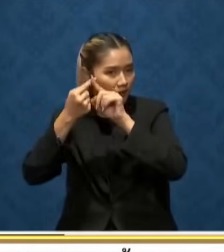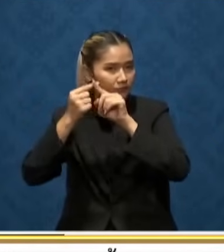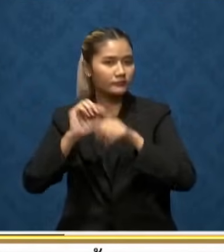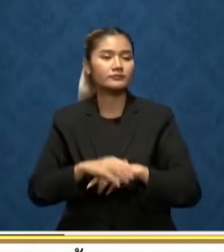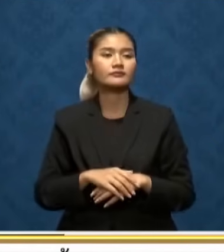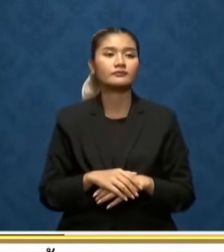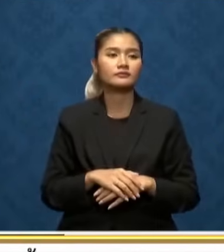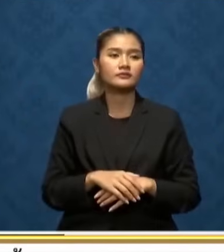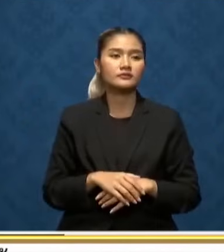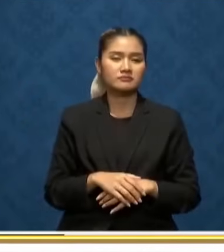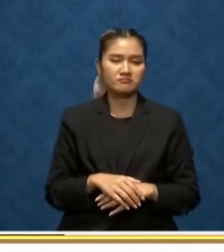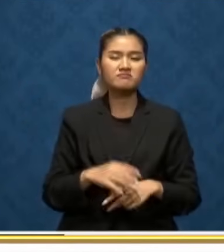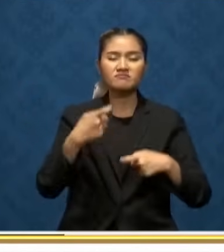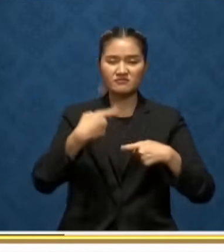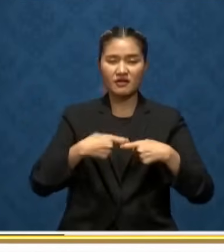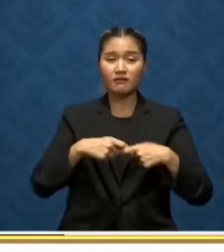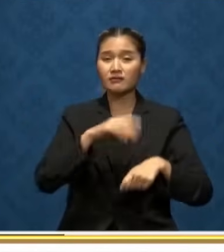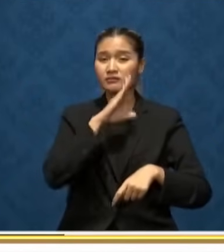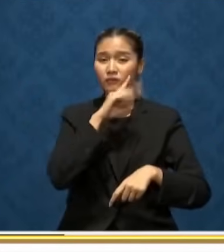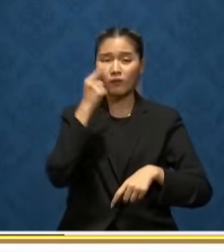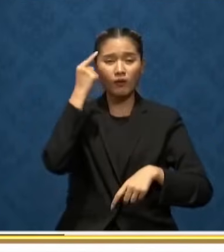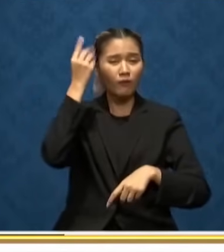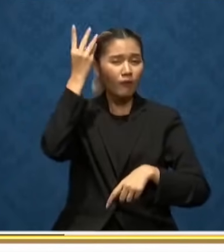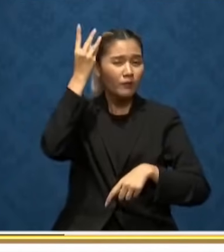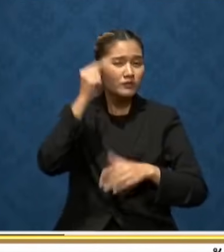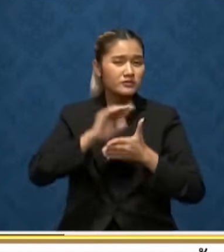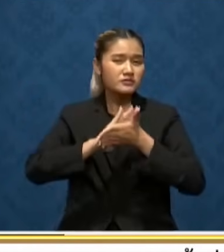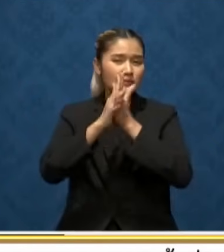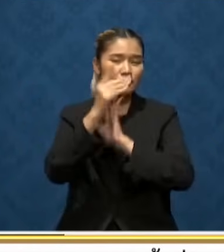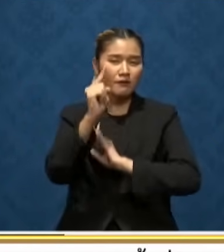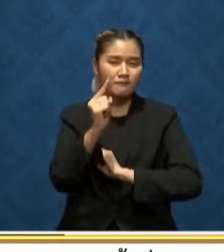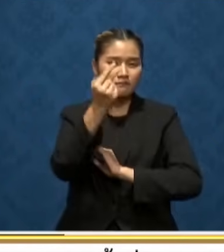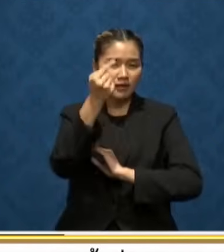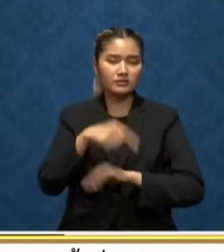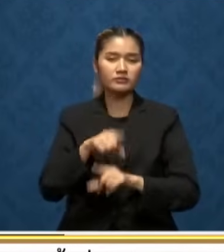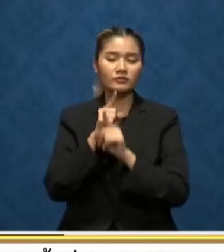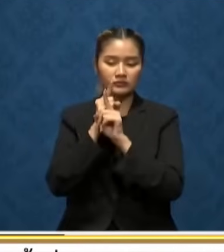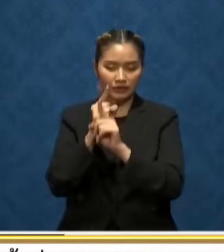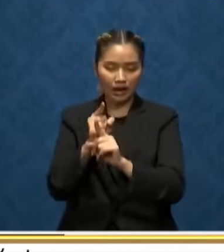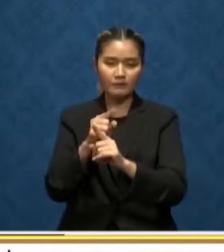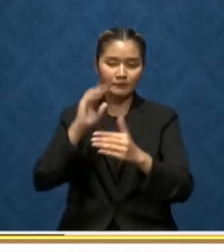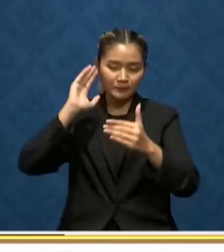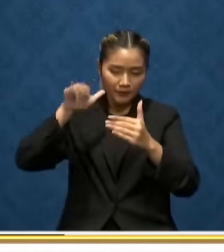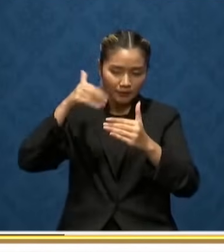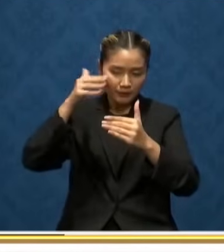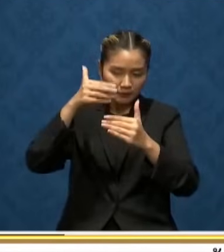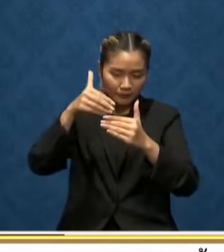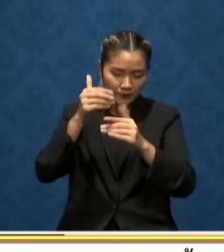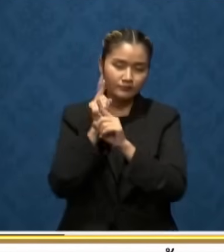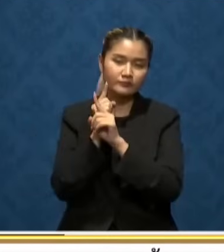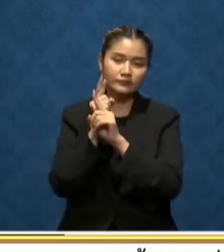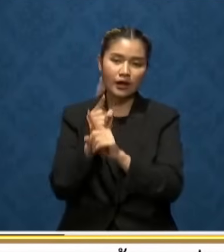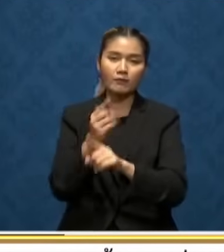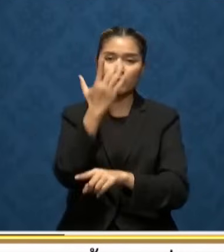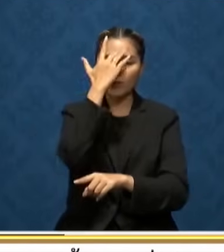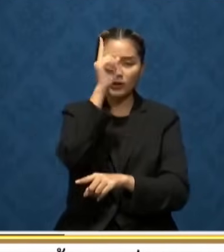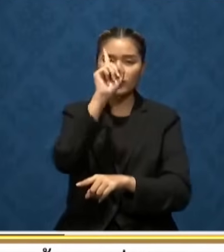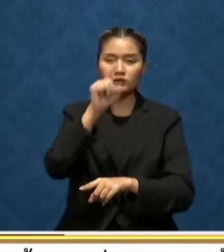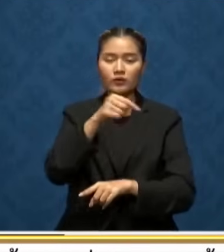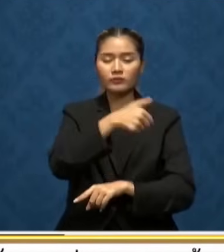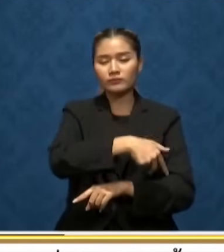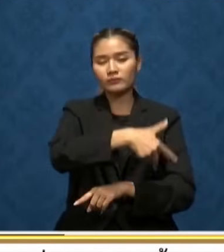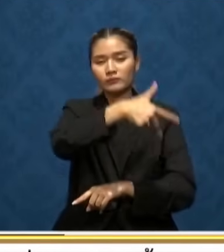ซึ่งไม่ใช่เรื่องง่ายครับนั่นคือสิ่งที่เราจะต้องเดินต่อไปในอนาคตเพื่อทำให้ไทย PBS